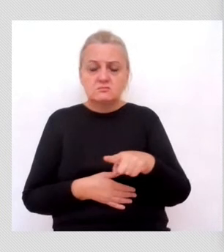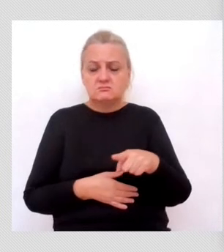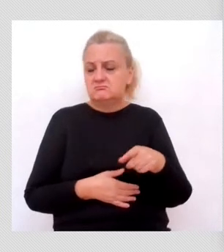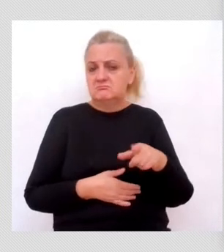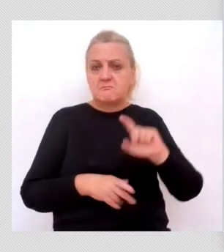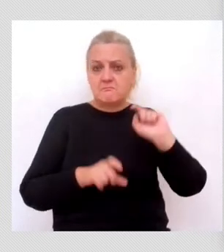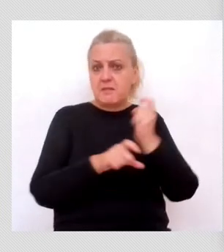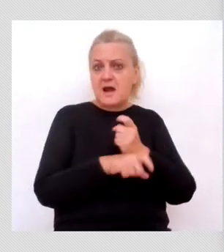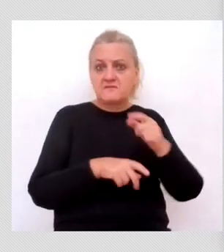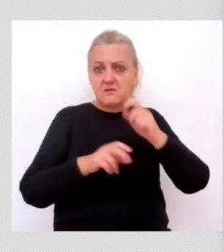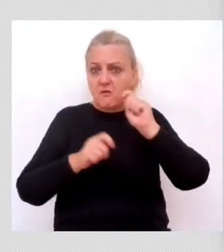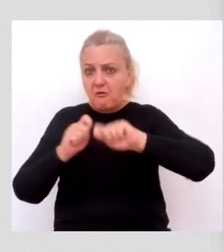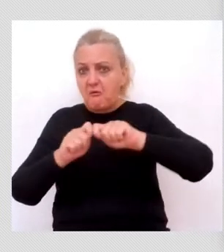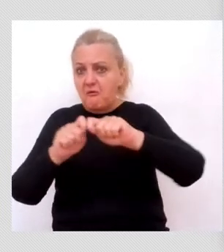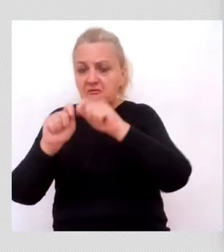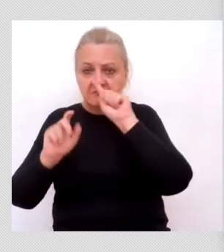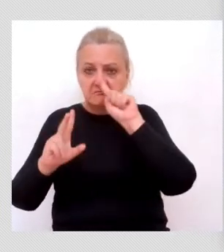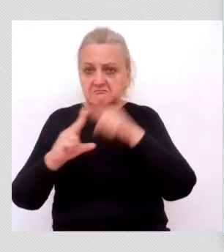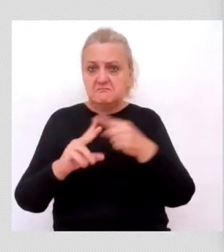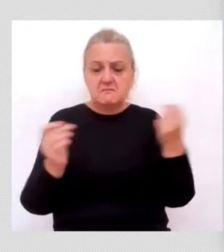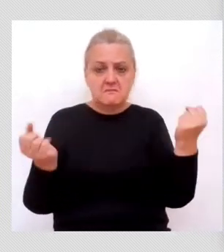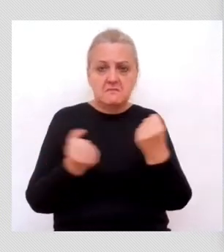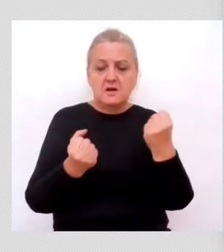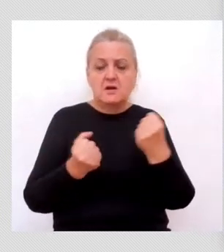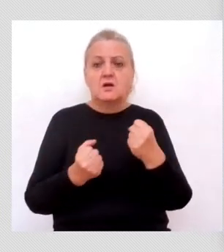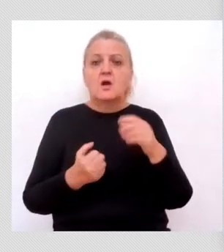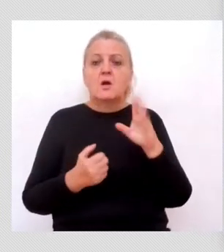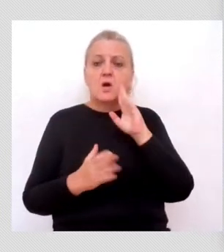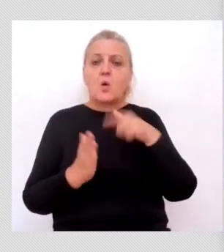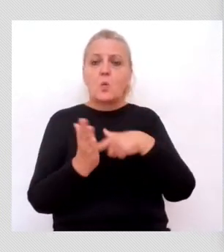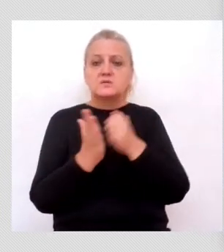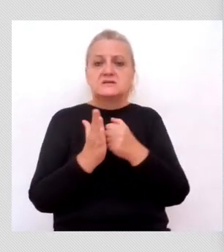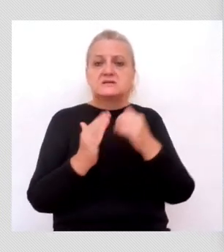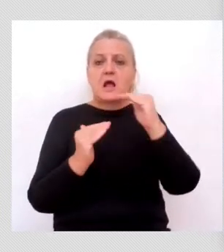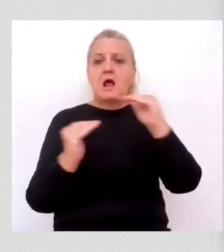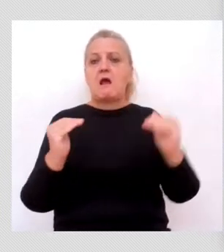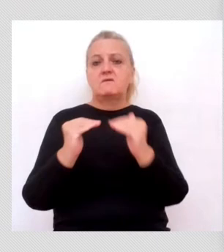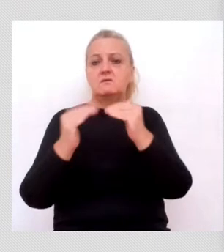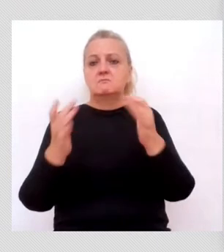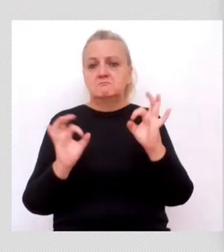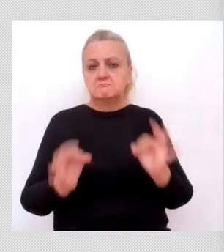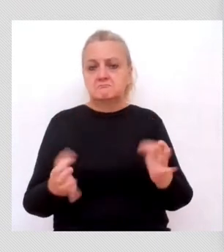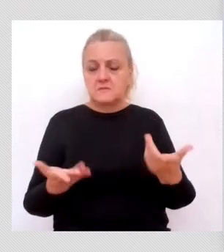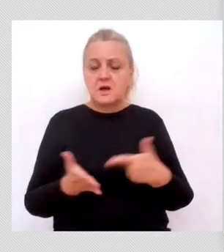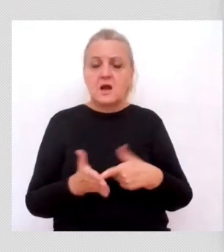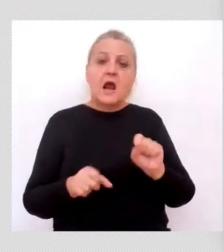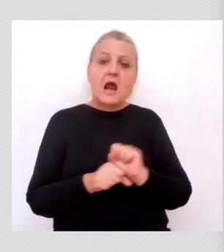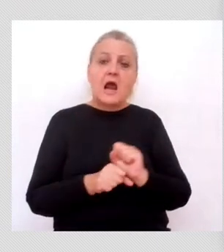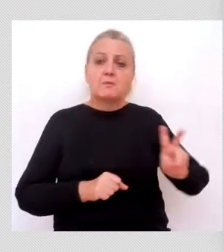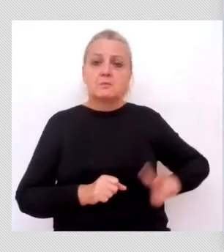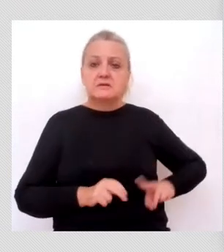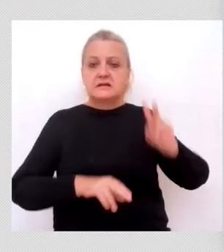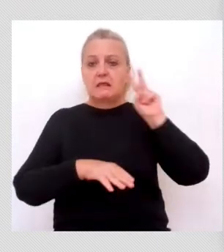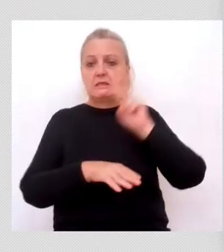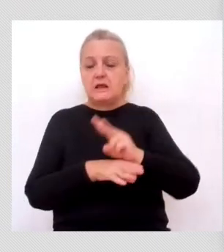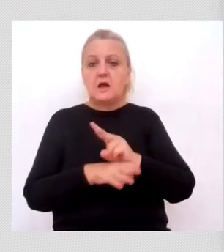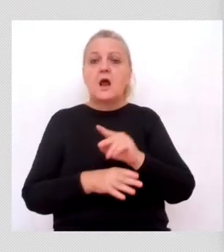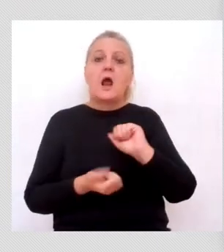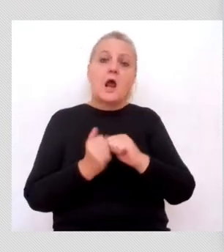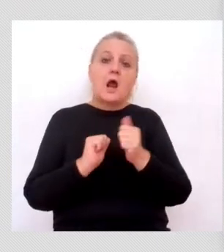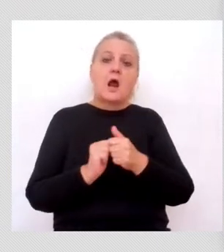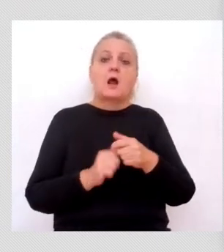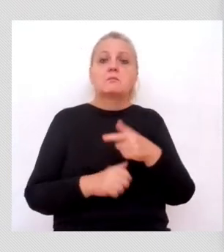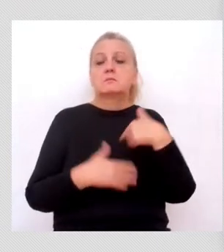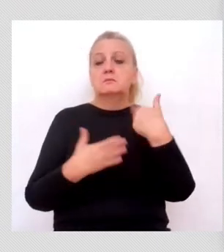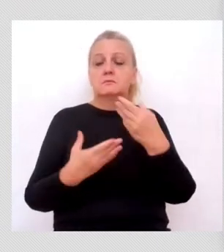przez państwo, dlatego że są podporządkowane jakimś przepisom albo nadzorowi jakiegoś ministerstwa, to są sowicie zasilane